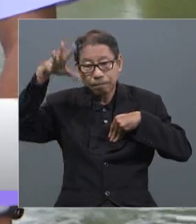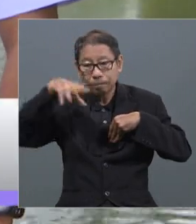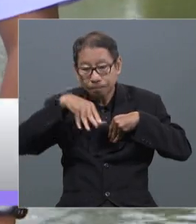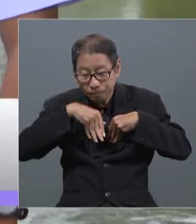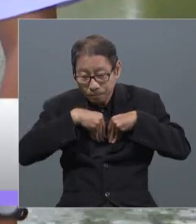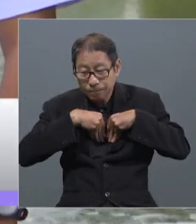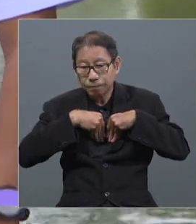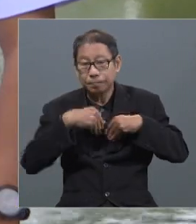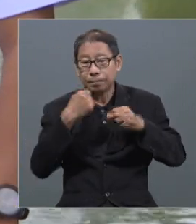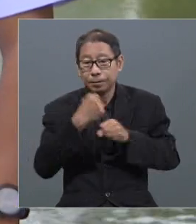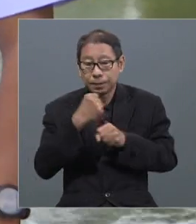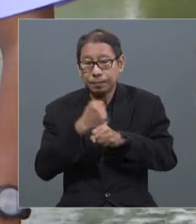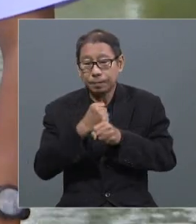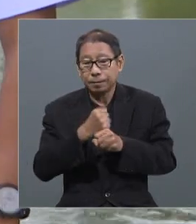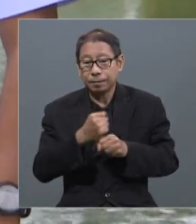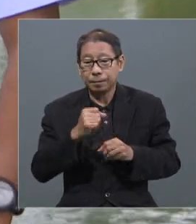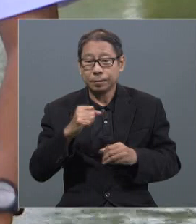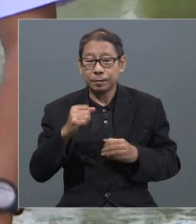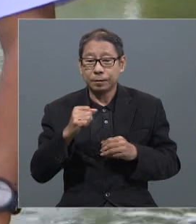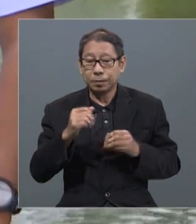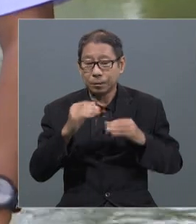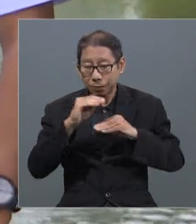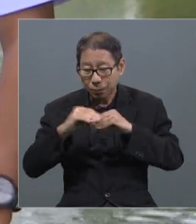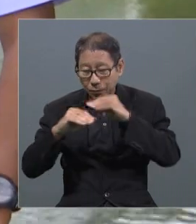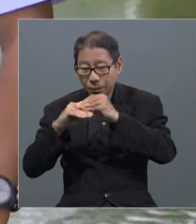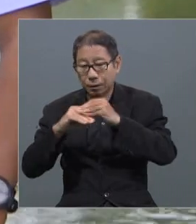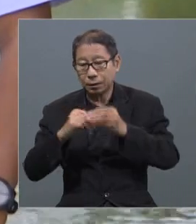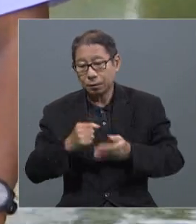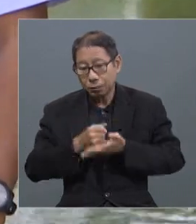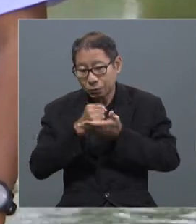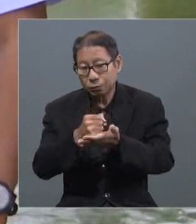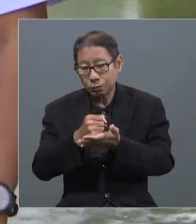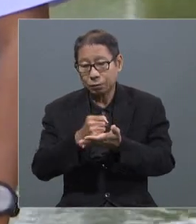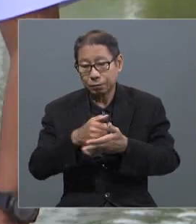ครับดำเนินการนะครับเป็นมิชชั่นสำคัญที่บุคลากรทุกคน